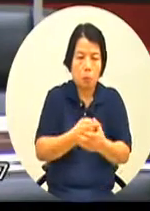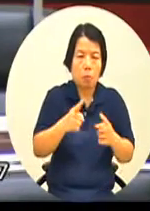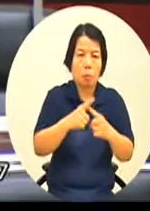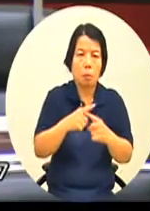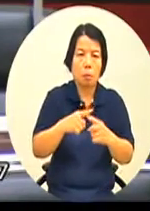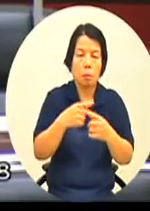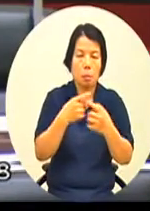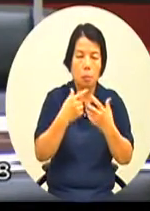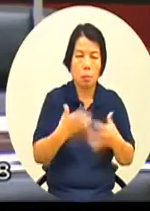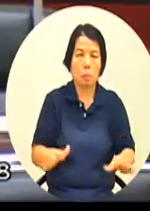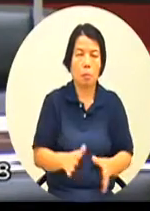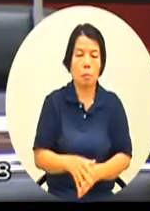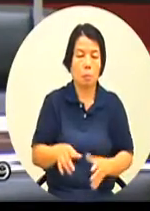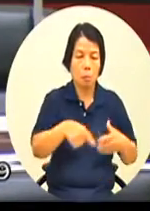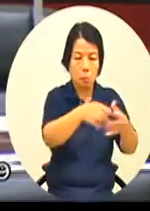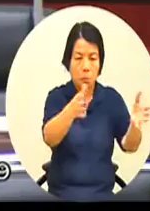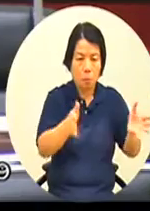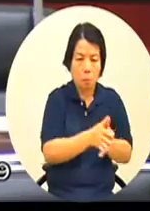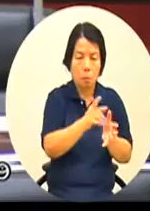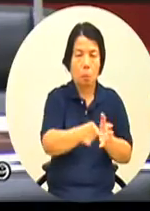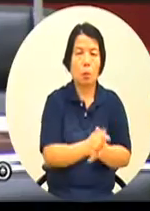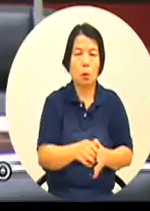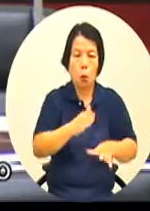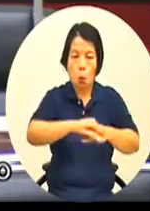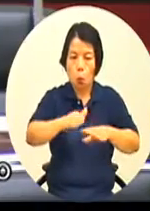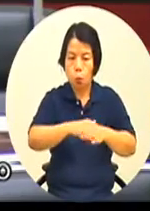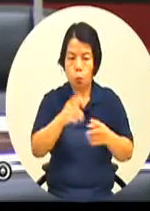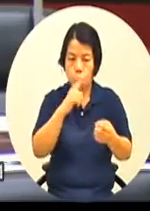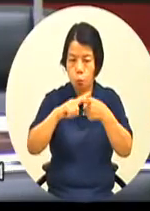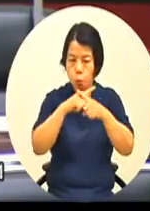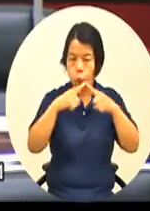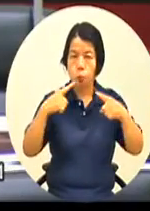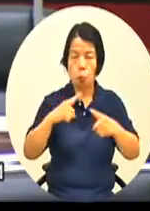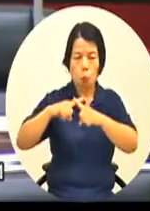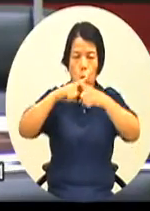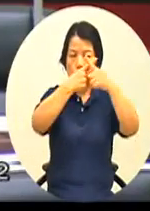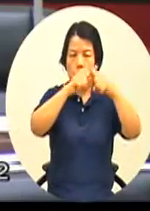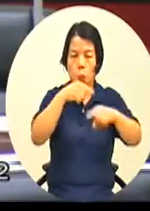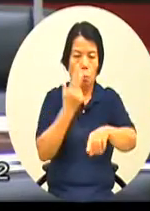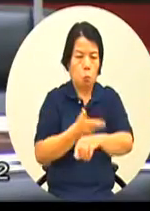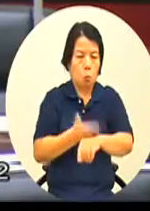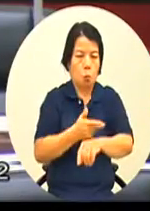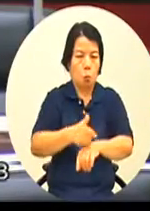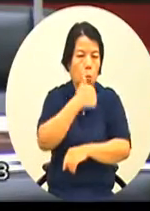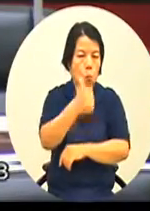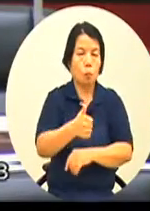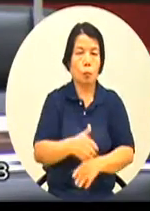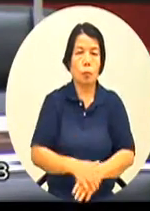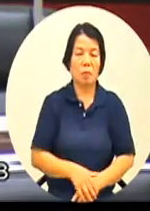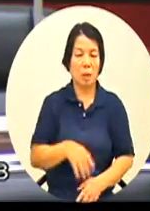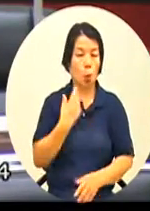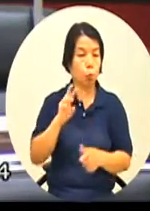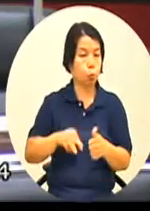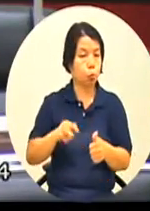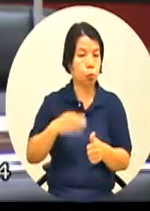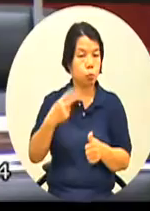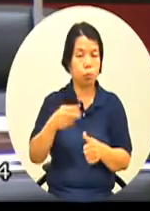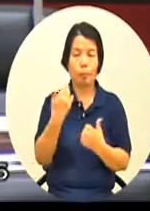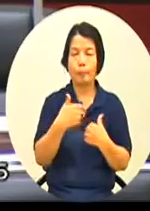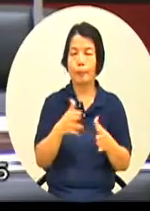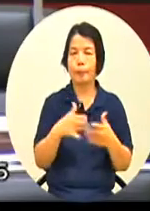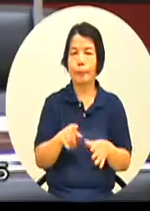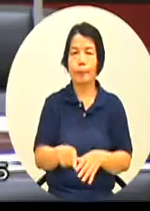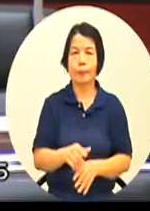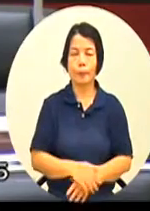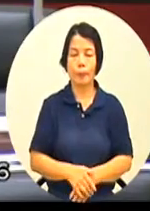么多，而且那些人坦白说也都蛮会辩论的，也不用再特别训练了啊，只是说我们最后